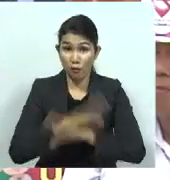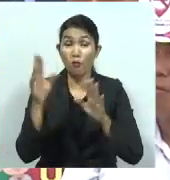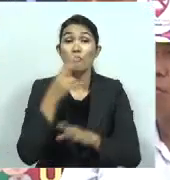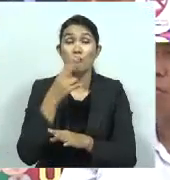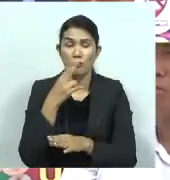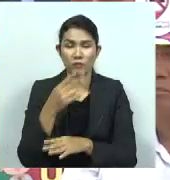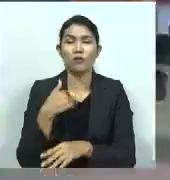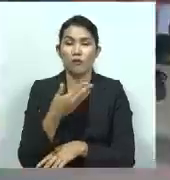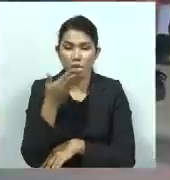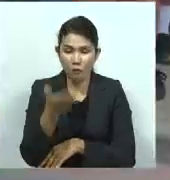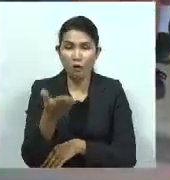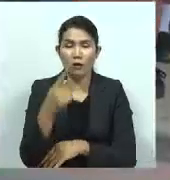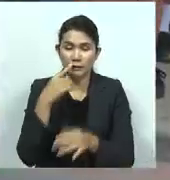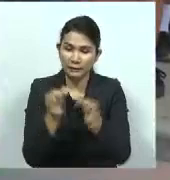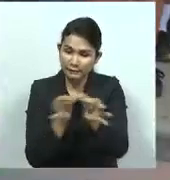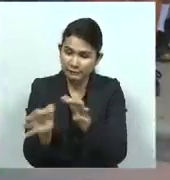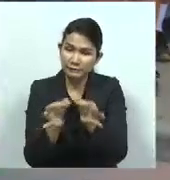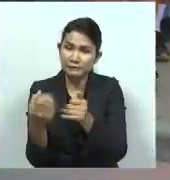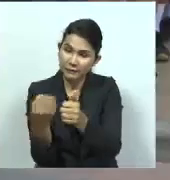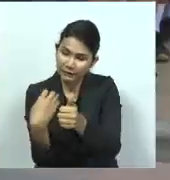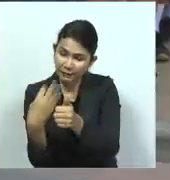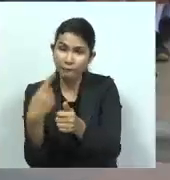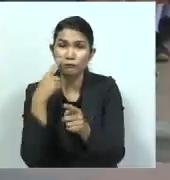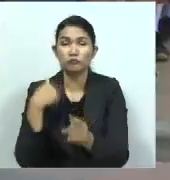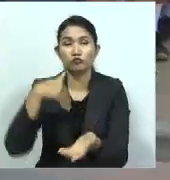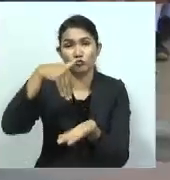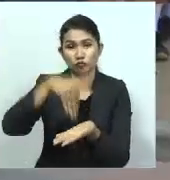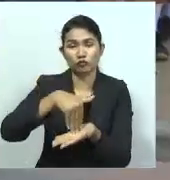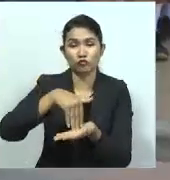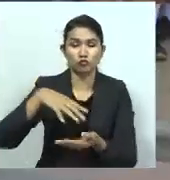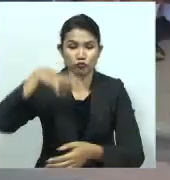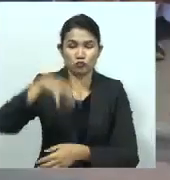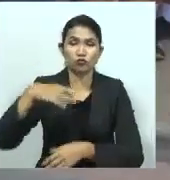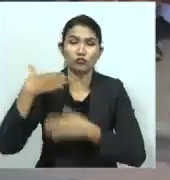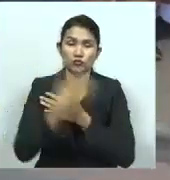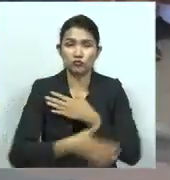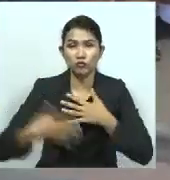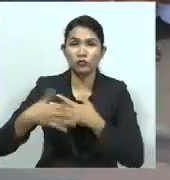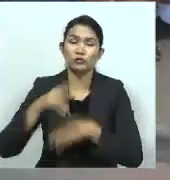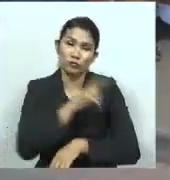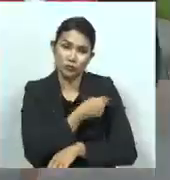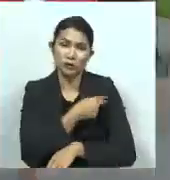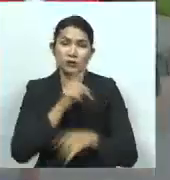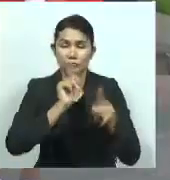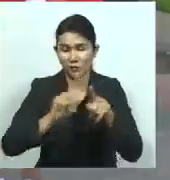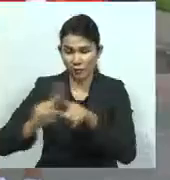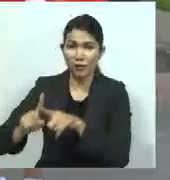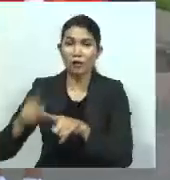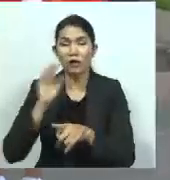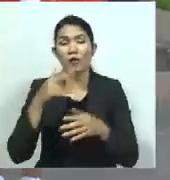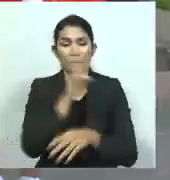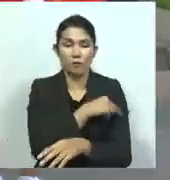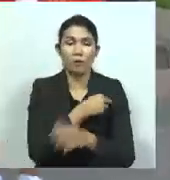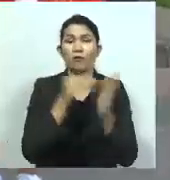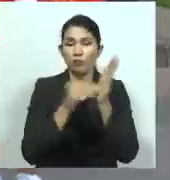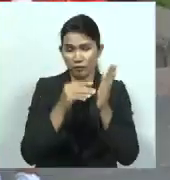ามารถที่จะติดต่อขอรับคำปรึกษาได้ที่ศูนย์บริการสาธารณสุขทั้ง68แห่งและโรงพยาบาลของกรุงเทพมหาน